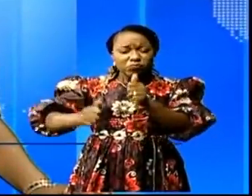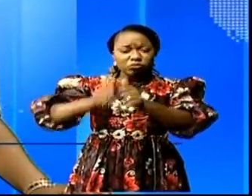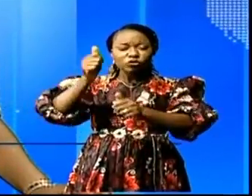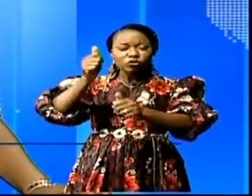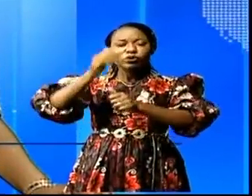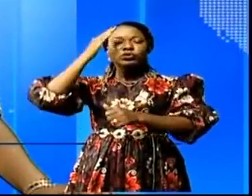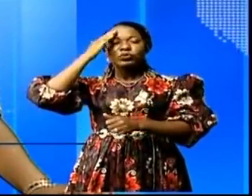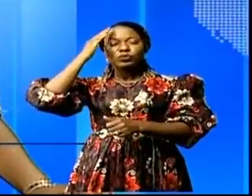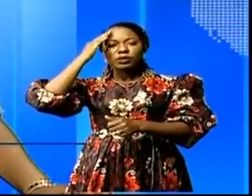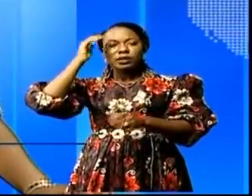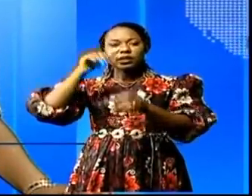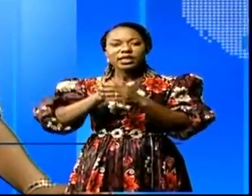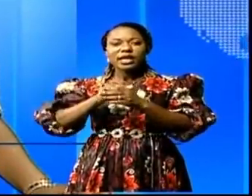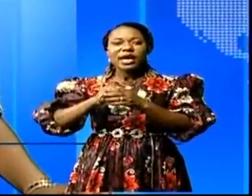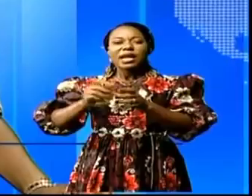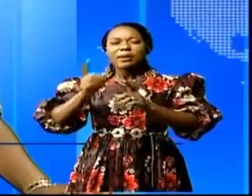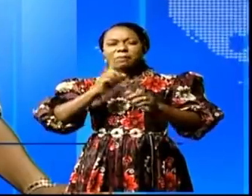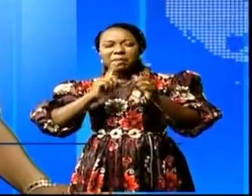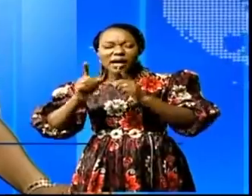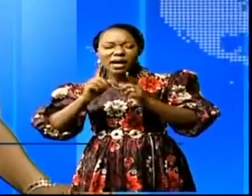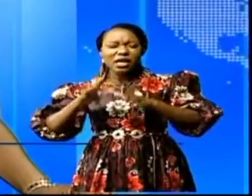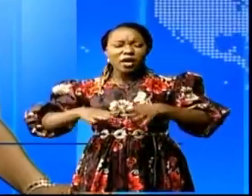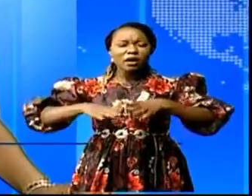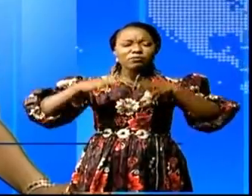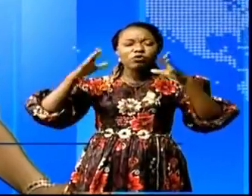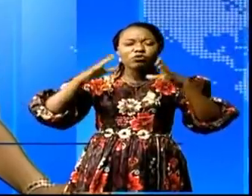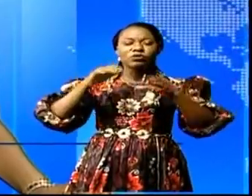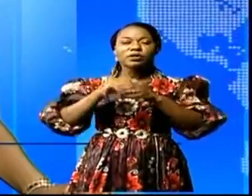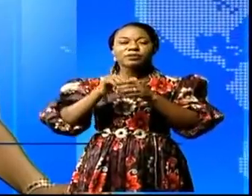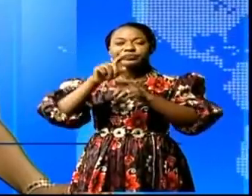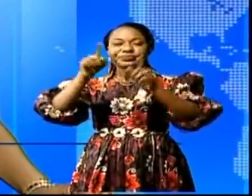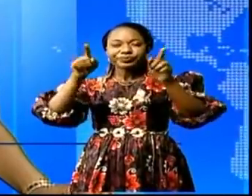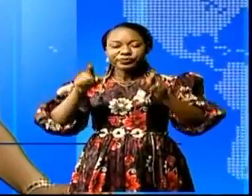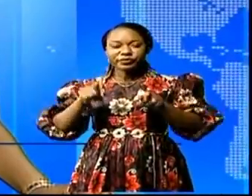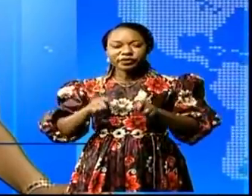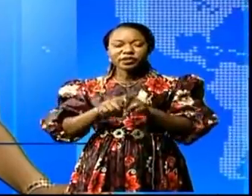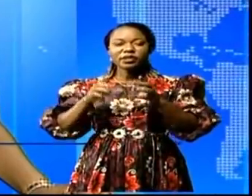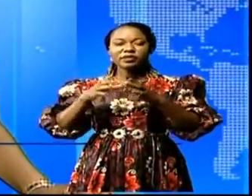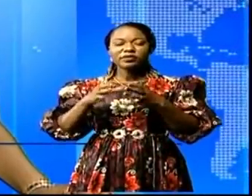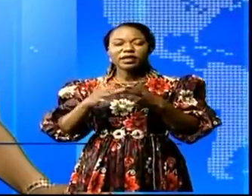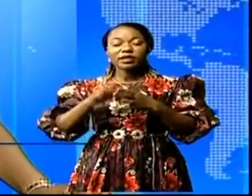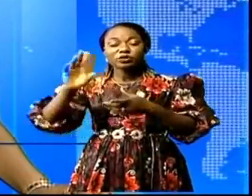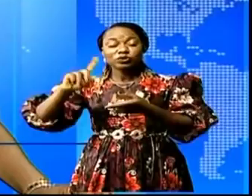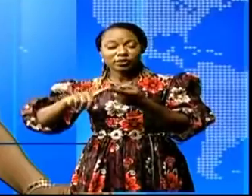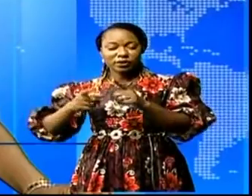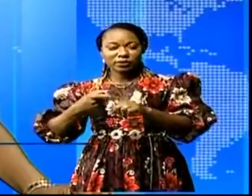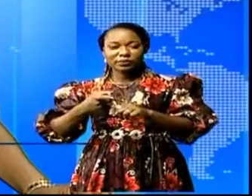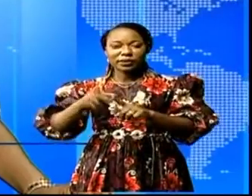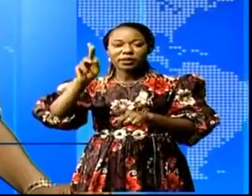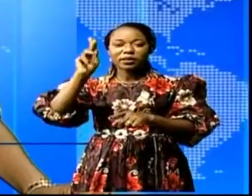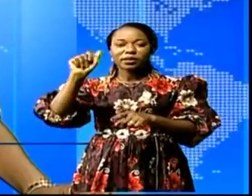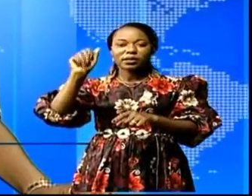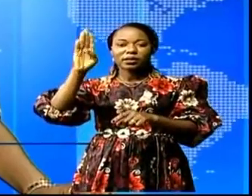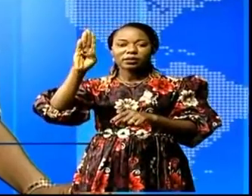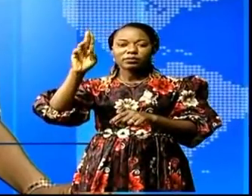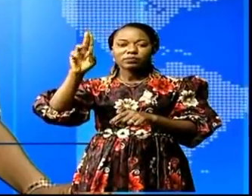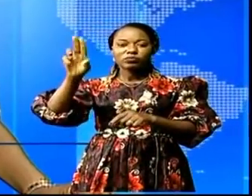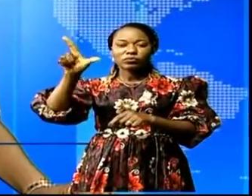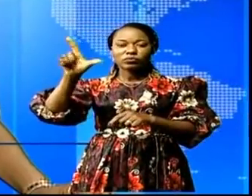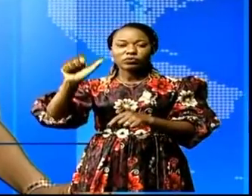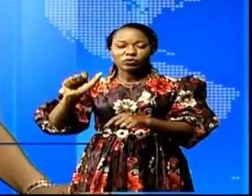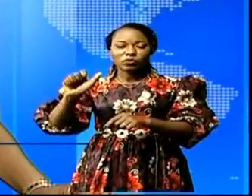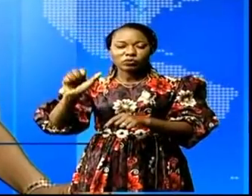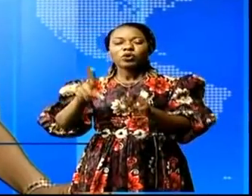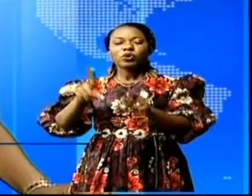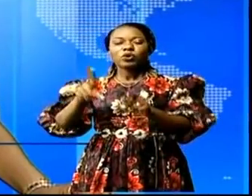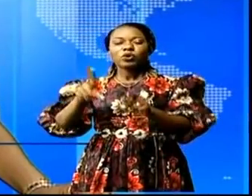sa brillante duo infernale qu'il formait avec François Kabulo Mwana Kabulo dans le commentaire